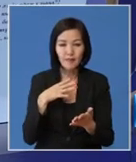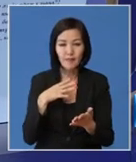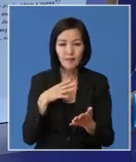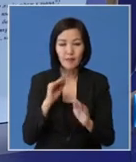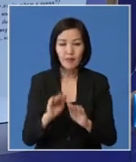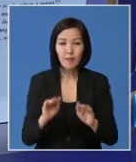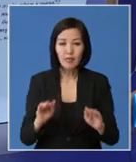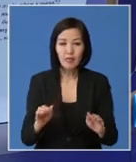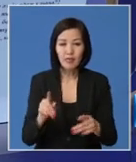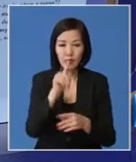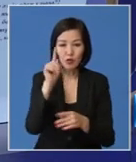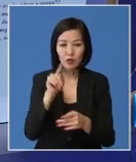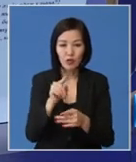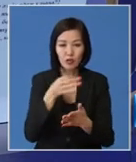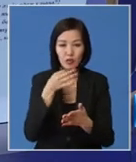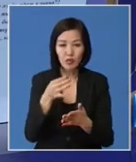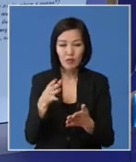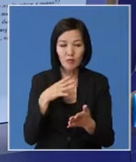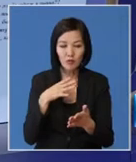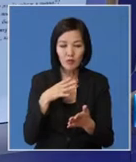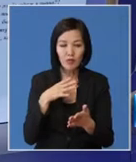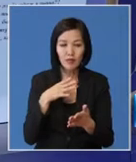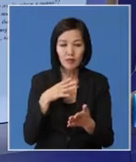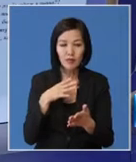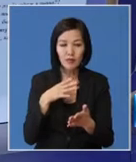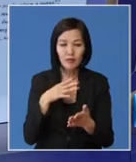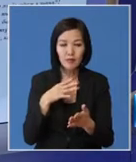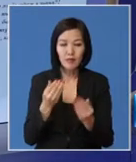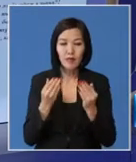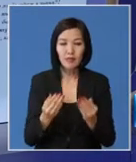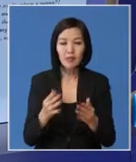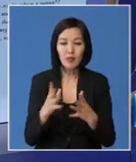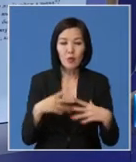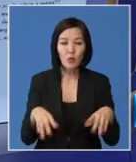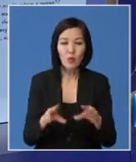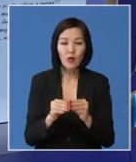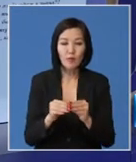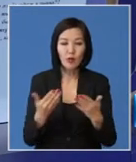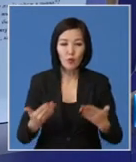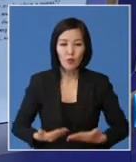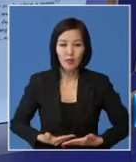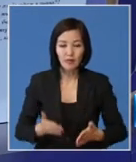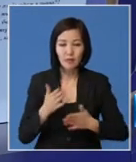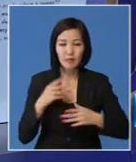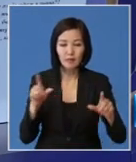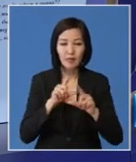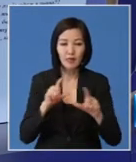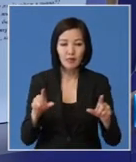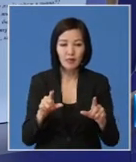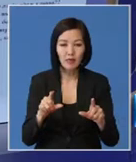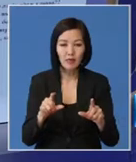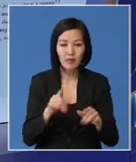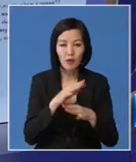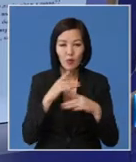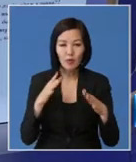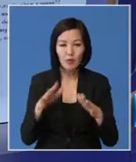Балалар тарапынан да, оқушылар тарапынан да көптеген сұрақтар қойылып жатыр. Қазіргі қоғамда біздің мектепте жаңа